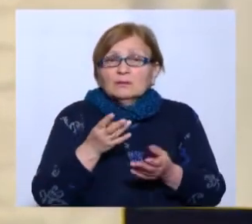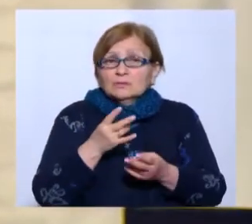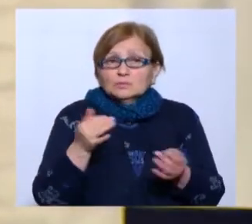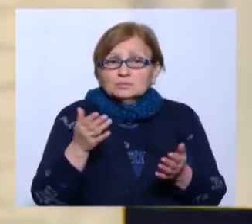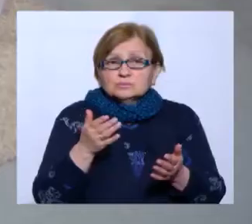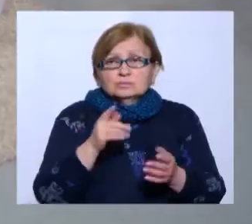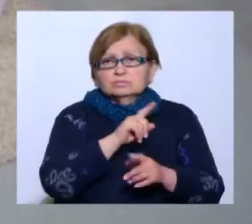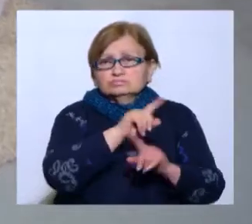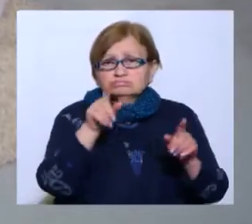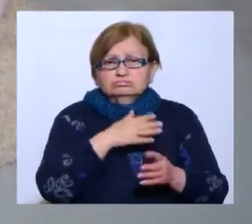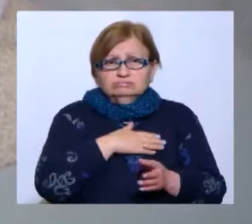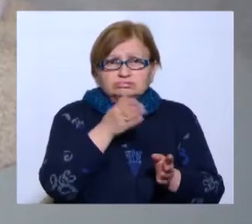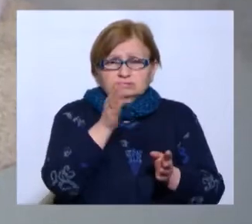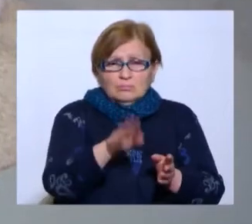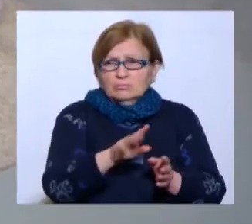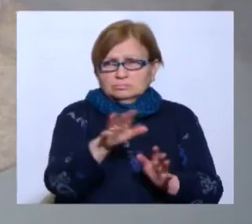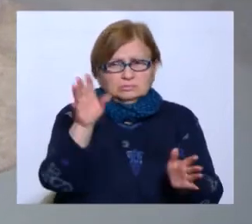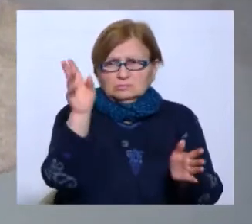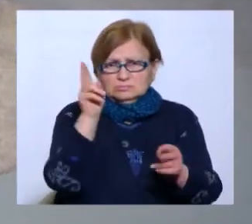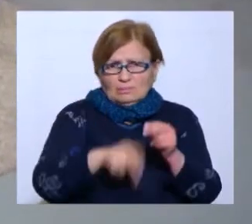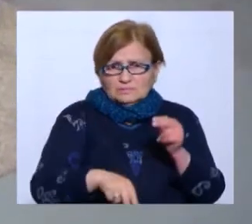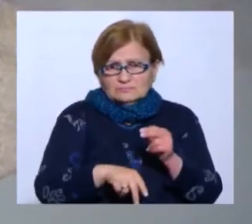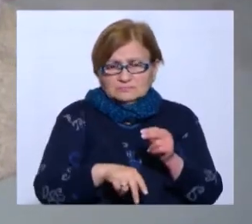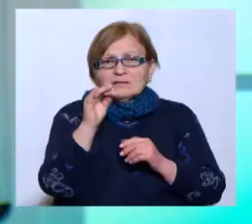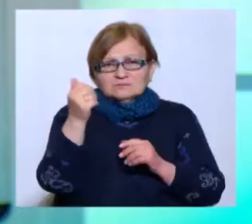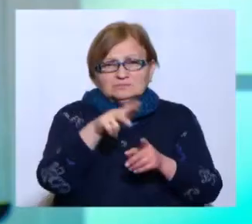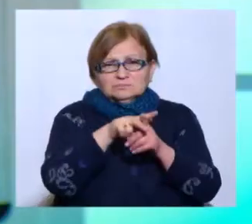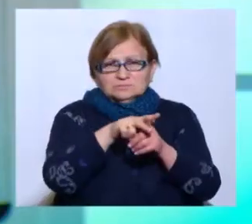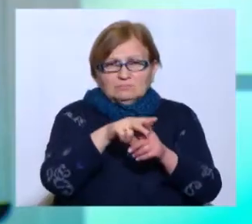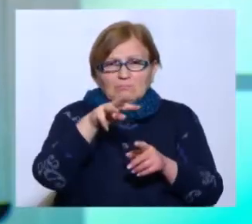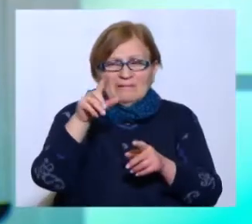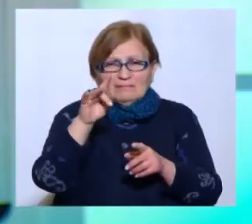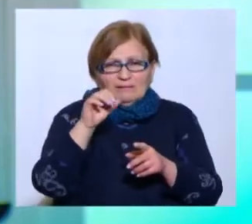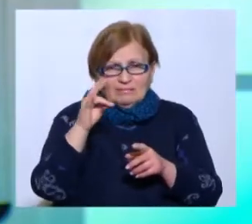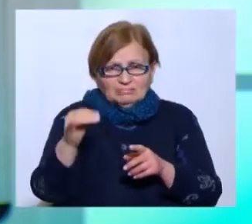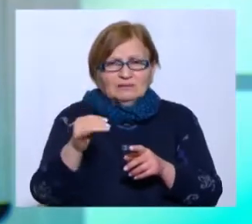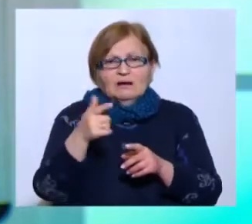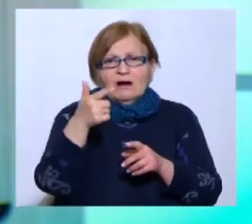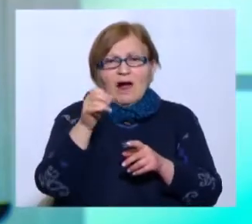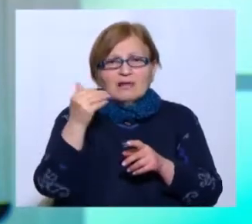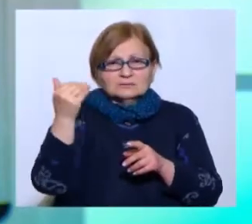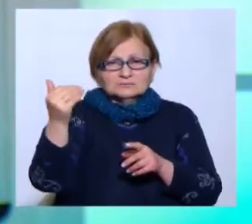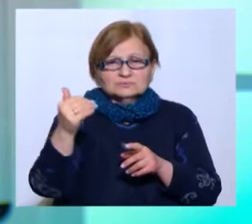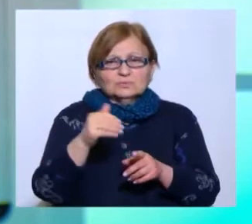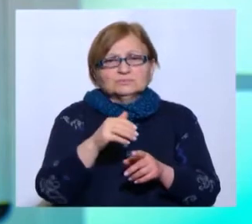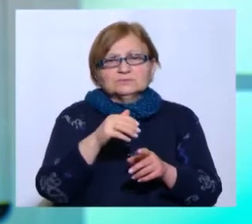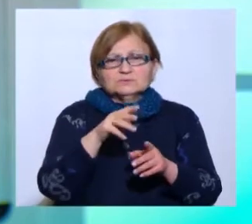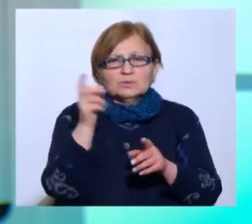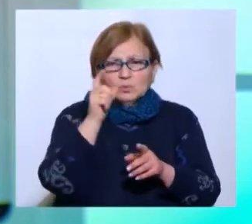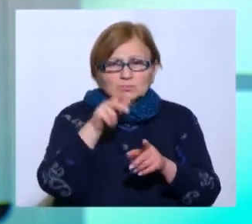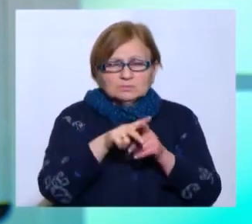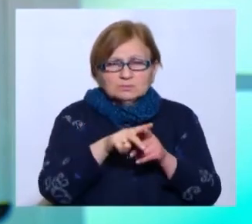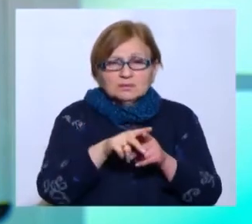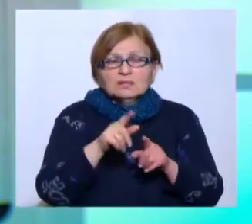ბარათაშვილის მერანი, გალაქტიონის ლურჯაცხენებთან ერთად ის სიმბოლოები არ არის, რომელიც ქართულ მკითხველს ათავისუფლებს